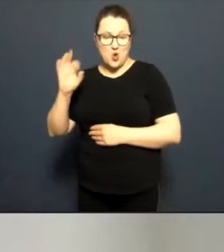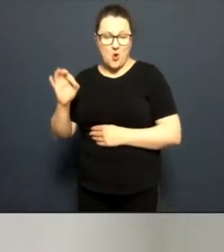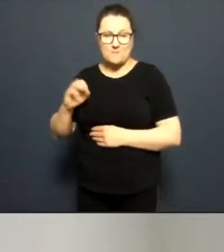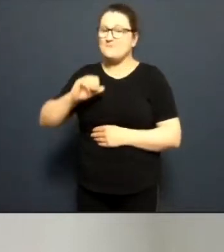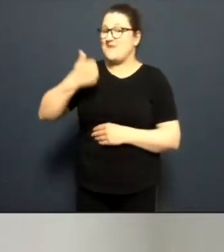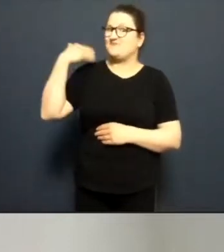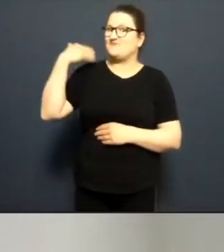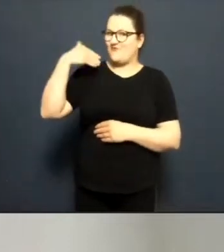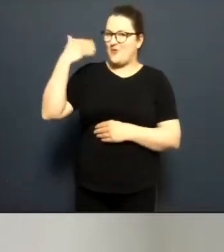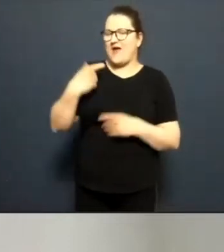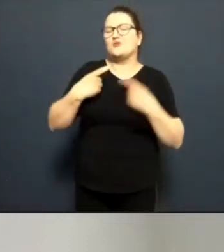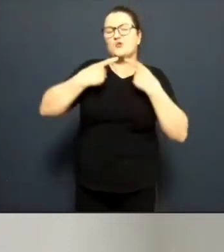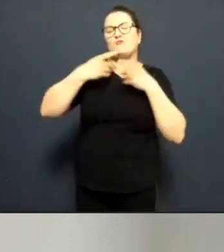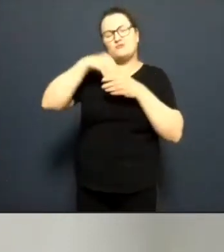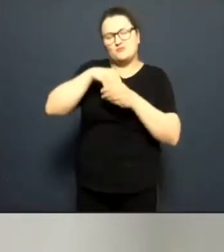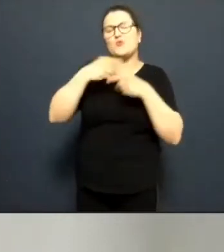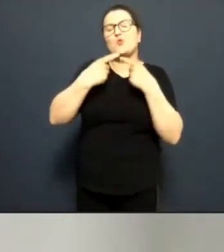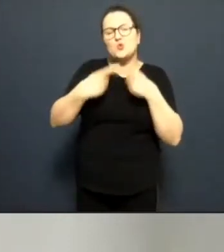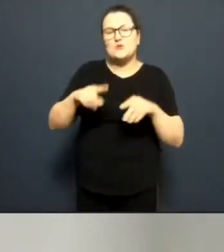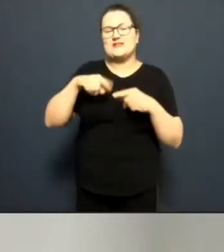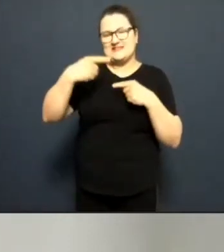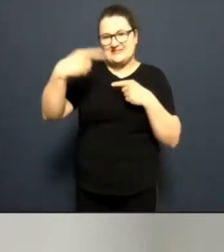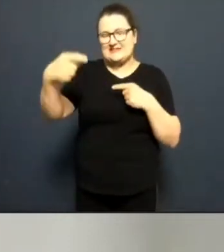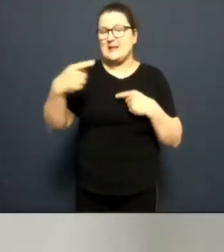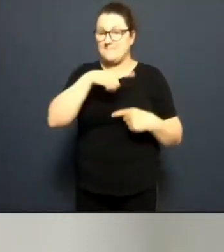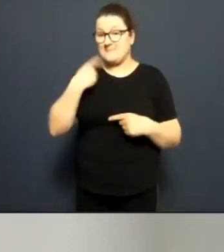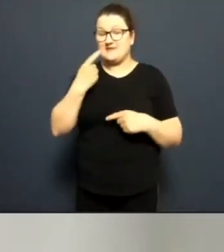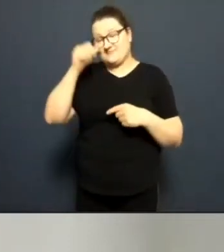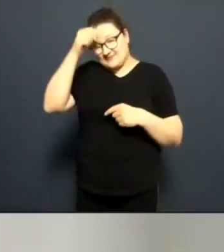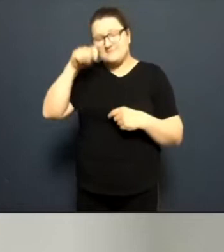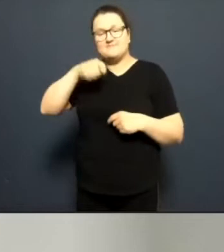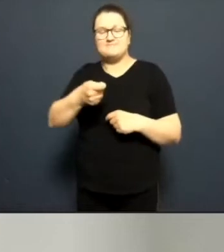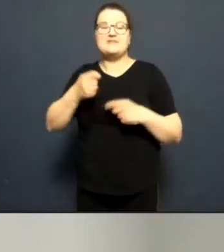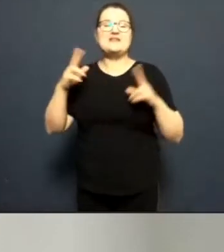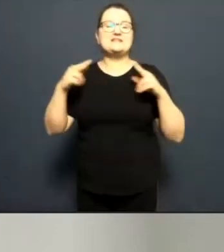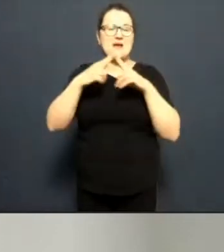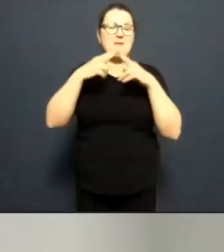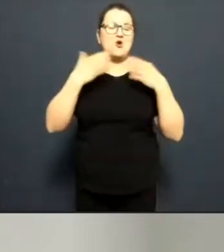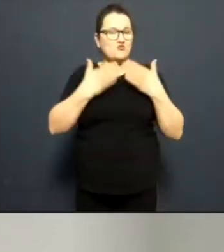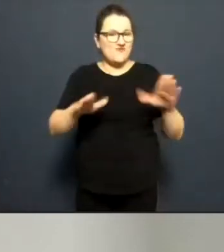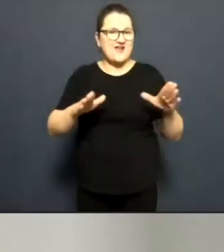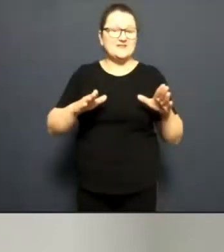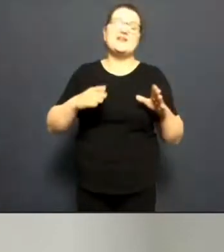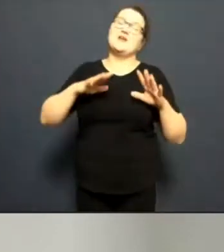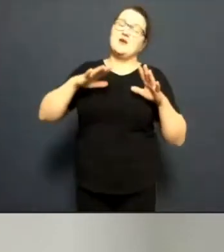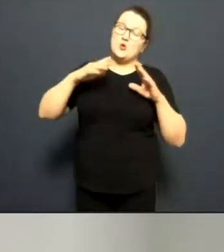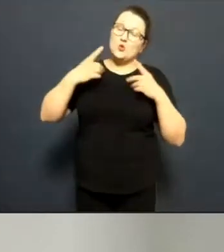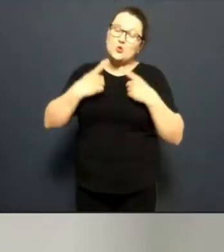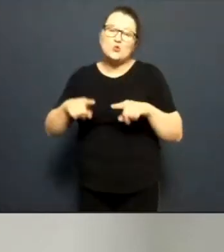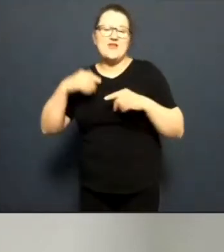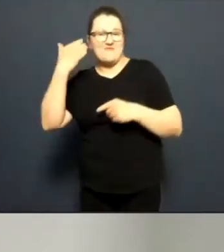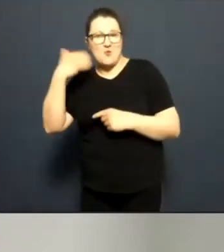ramach takiego krótkiego cyklu, który zatytułowaliśmy Zamek Otwarty – krótkie wykłady na ważne tematy.